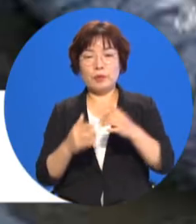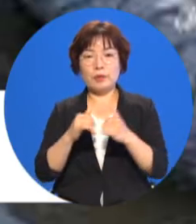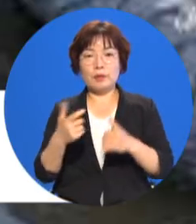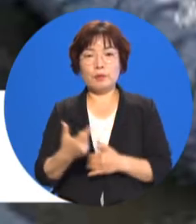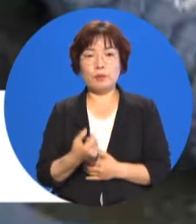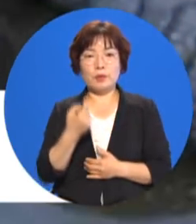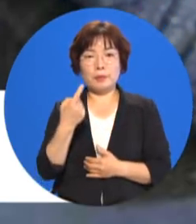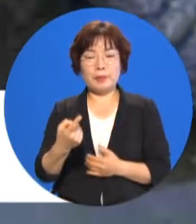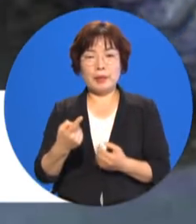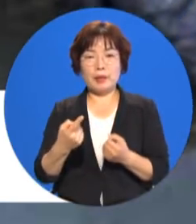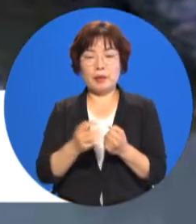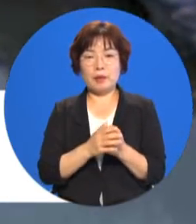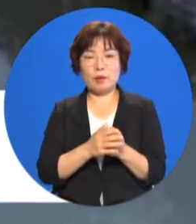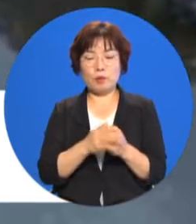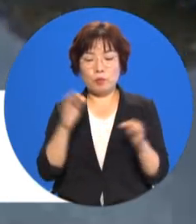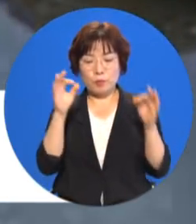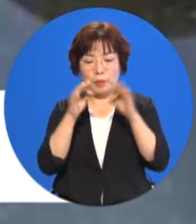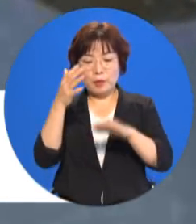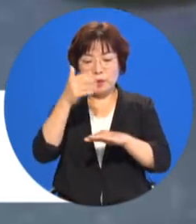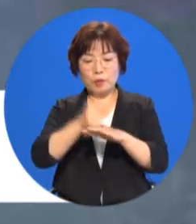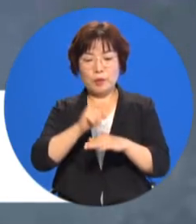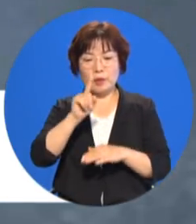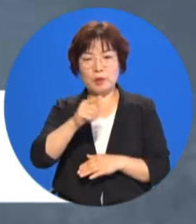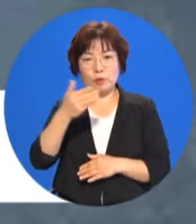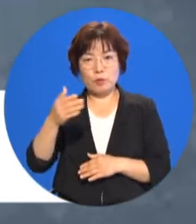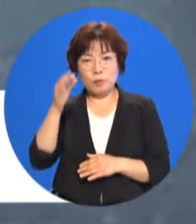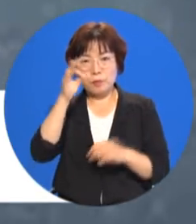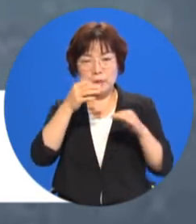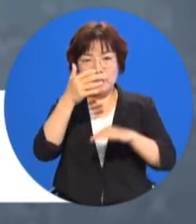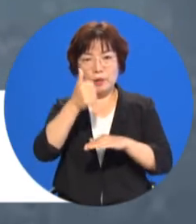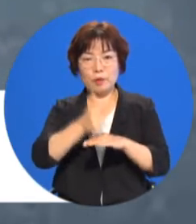운전자 61살 신모 씨가 수중